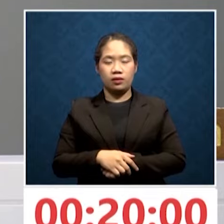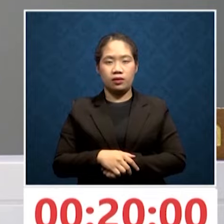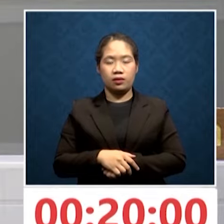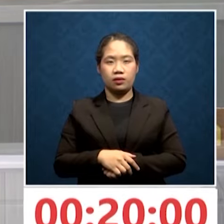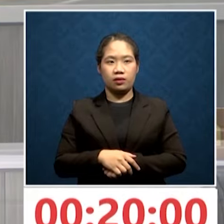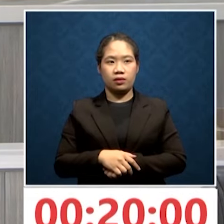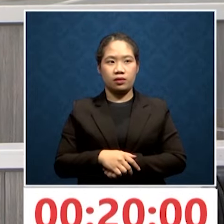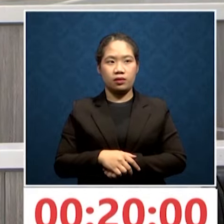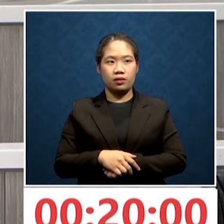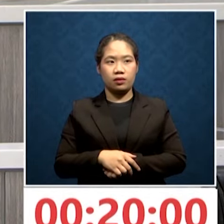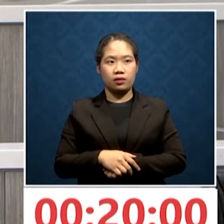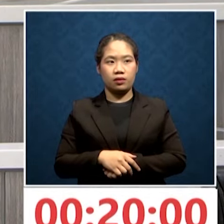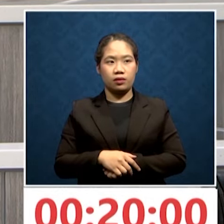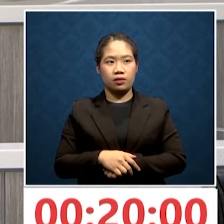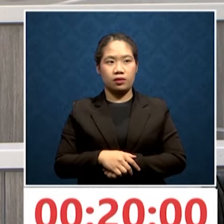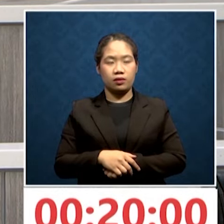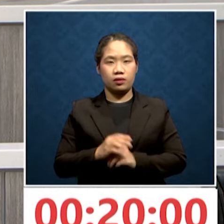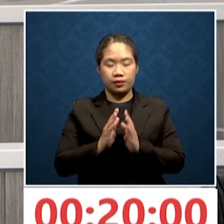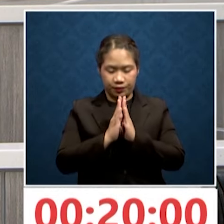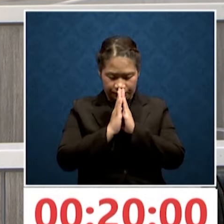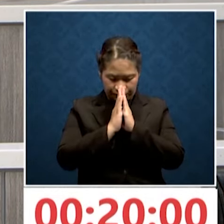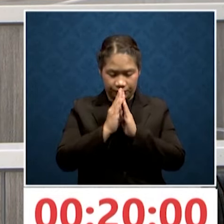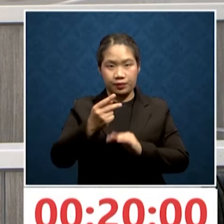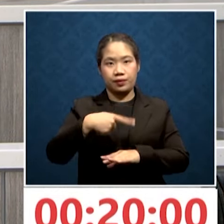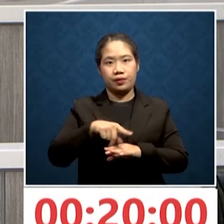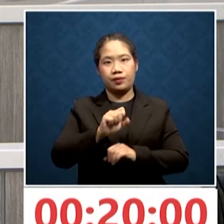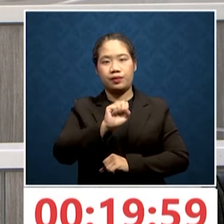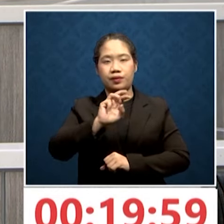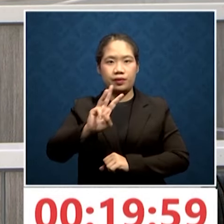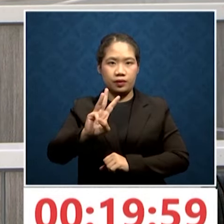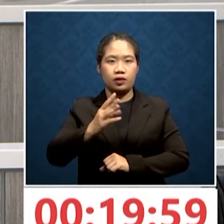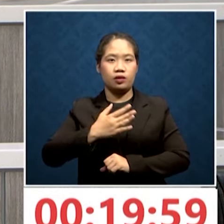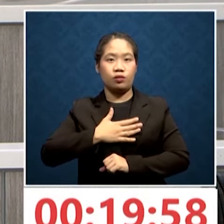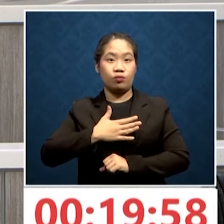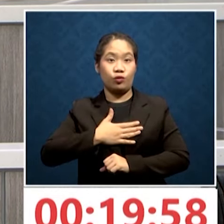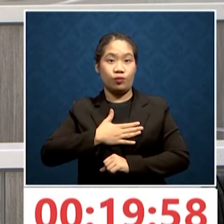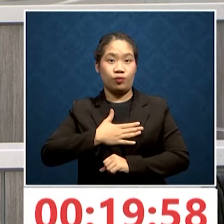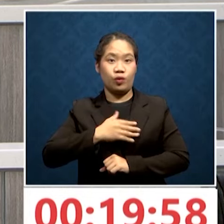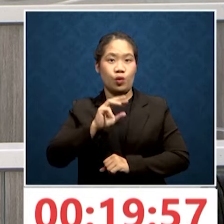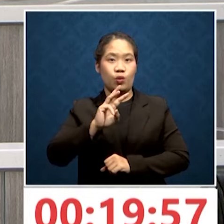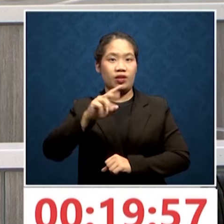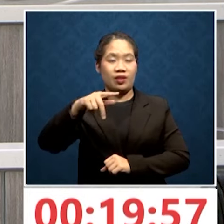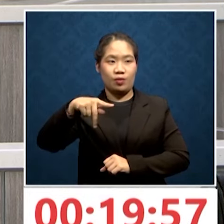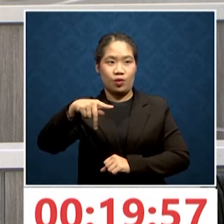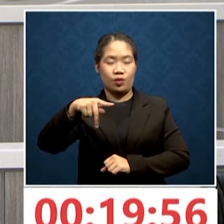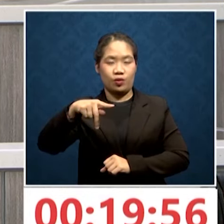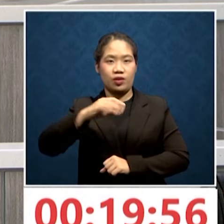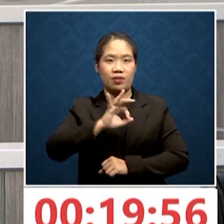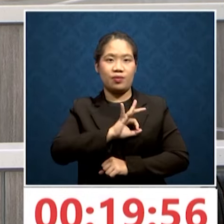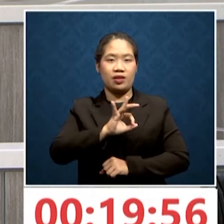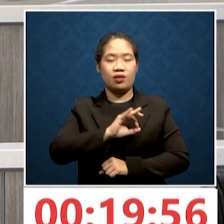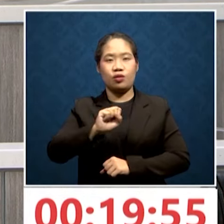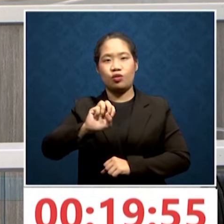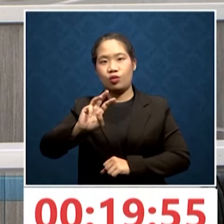ครับเรียนท่านประธานวุฒิสภาท่านสมาชิกผมนาวาตรีวุฒิพงศ์พงสุวรรณสมาชิกวุฒิส